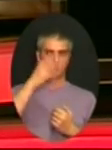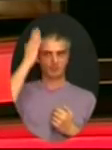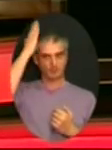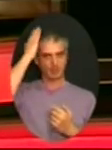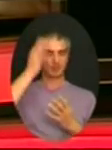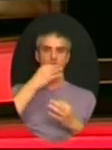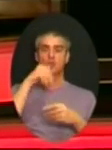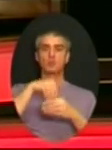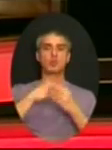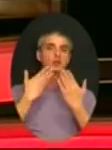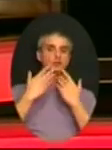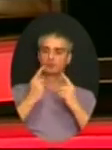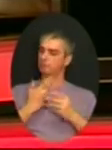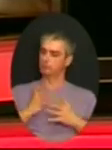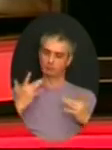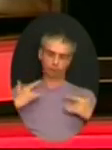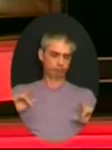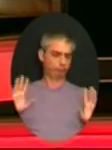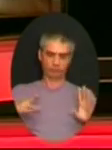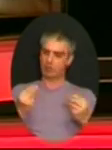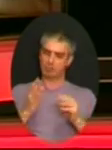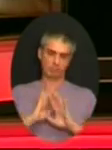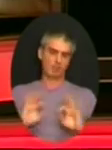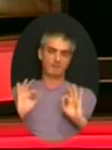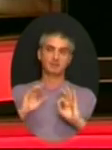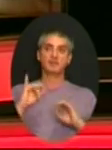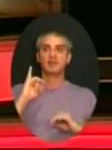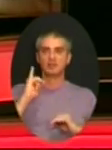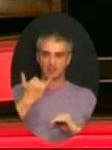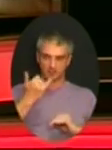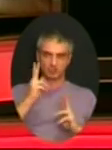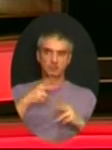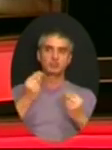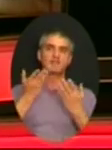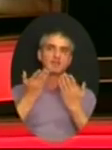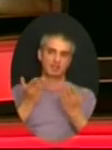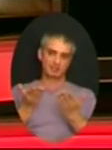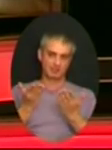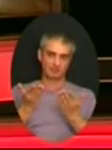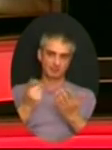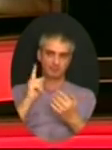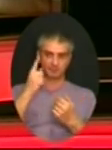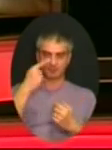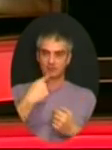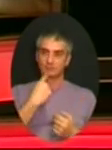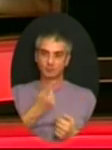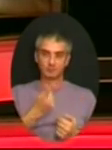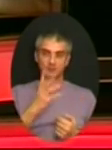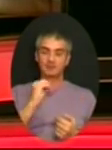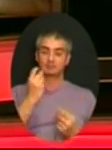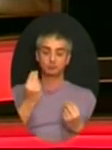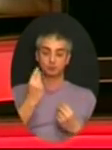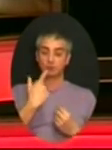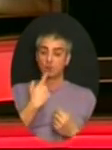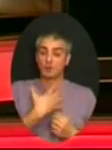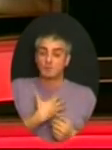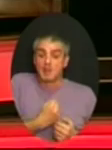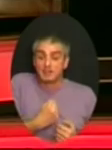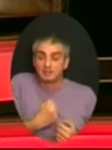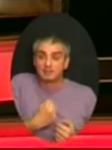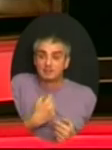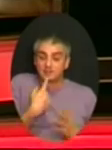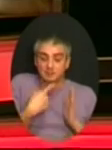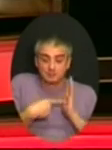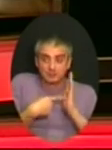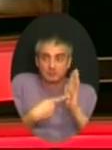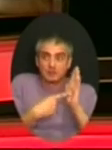על זה בתוך ישיבת השיעה, הוא מייר להכחיש שיש דבר כזה, אבל כן, יש דבר כזה. רק הידיעה היא שאם מישהו מעז להחצין